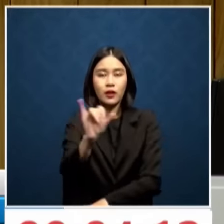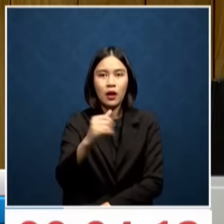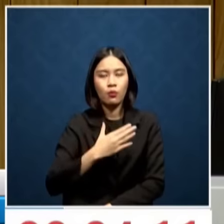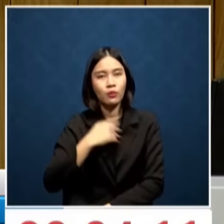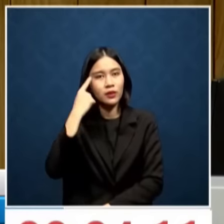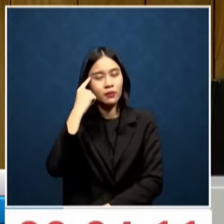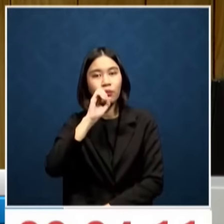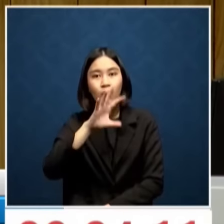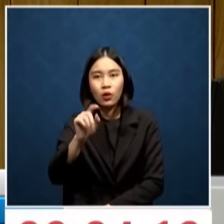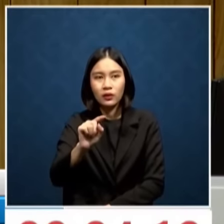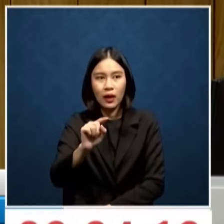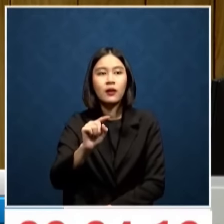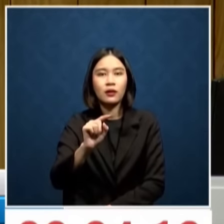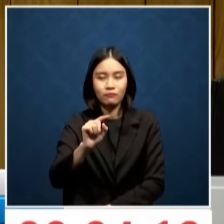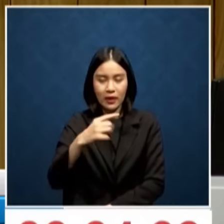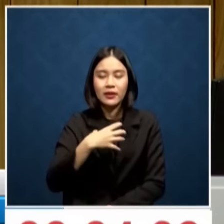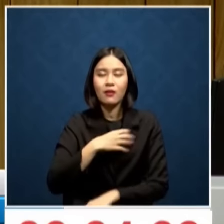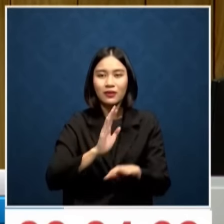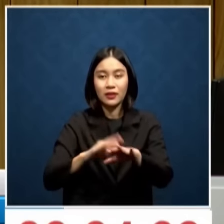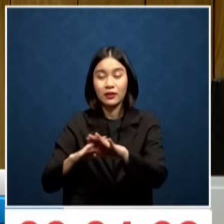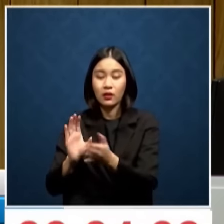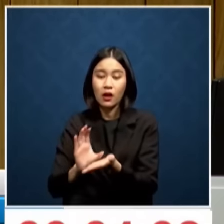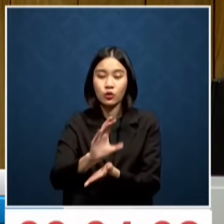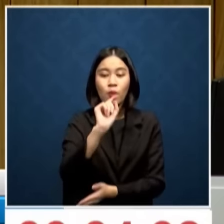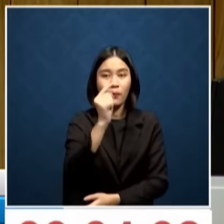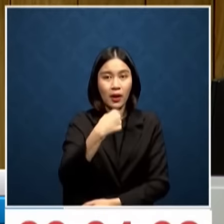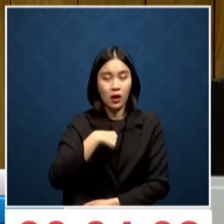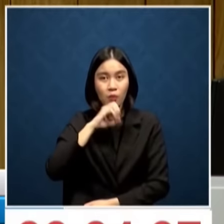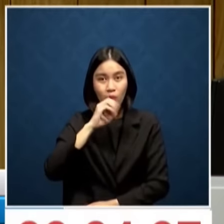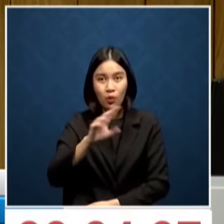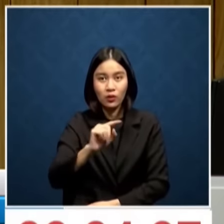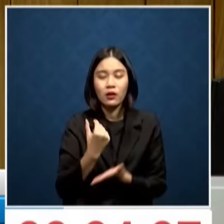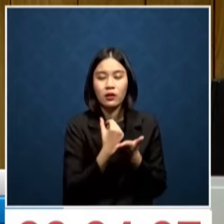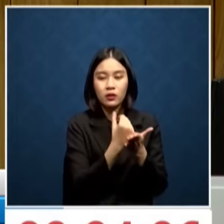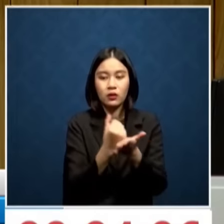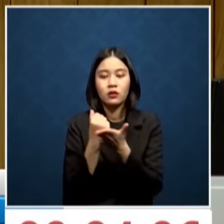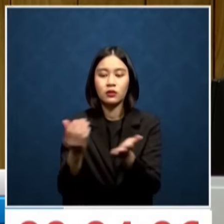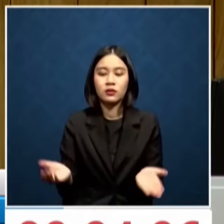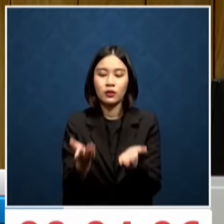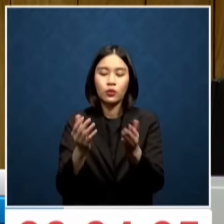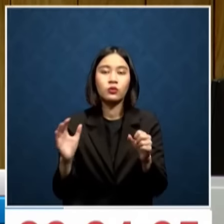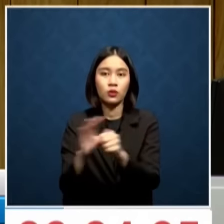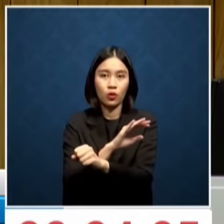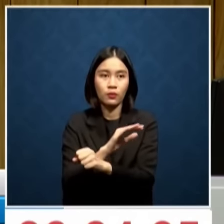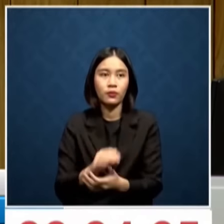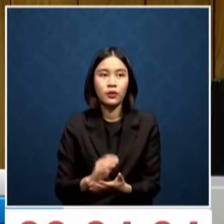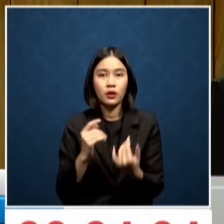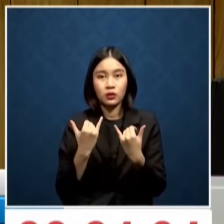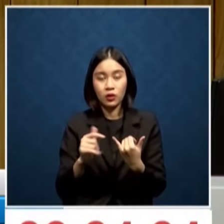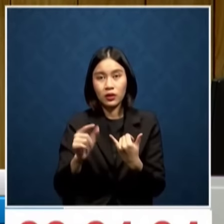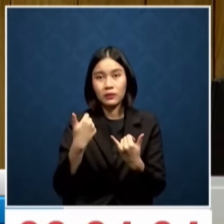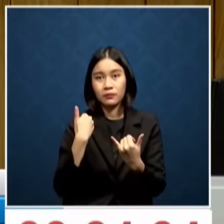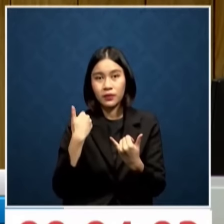มก็เลยพยายามยืนยันก็ว่ากลับมาเถอะมาลงทุนใหม่เรายืนยันว่าเราจะช่วยเหลือสนับสนุนเขาเต็มที่นะตอนนี้